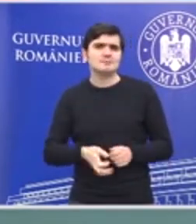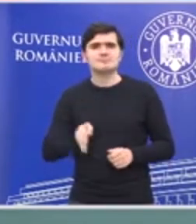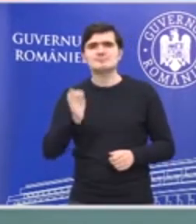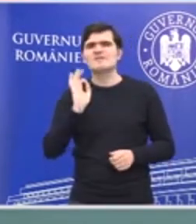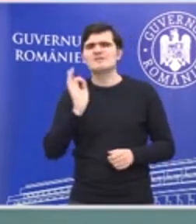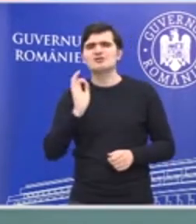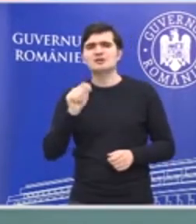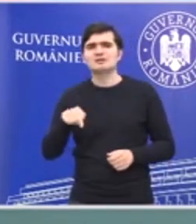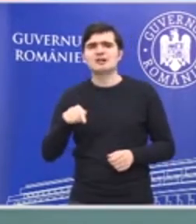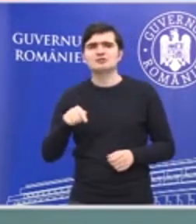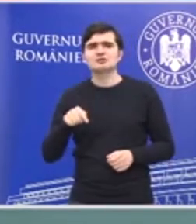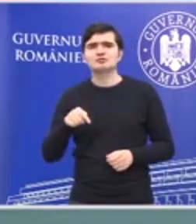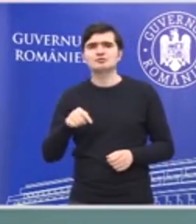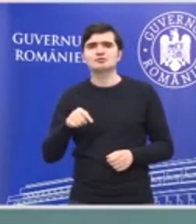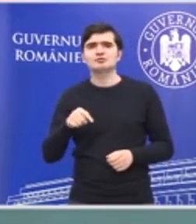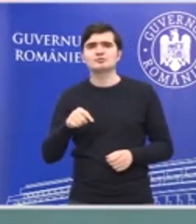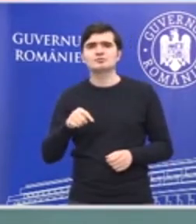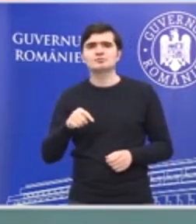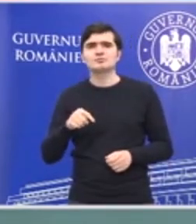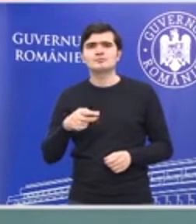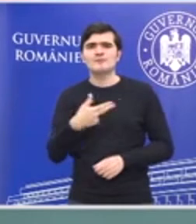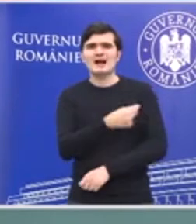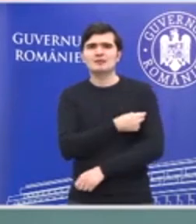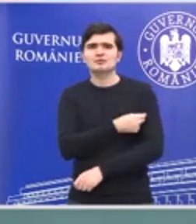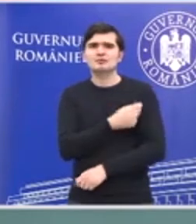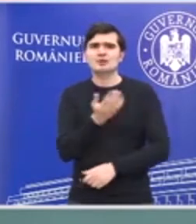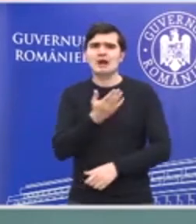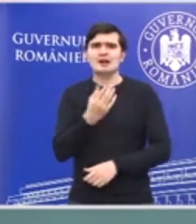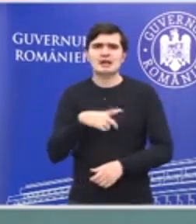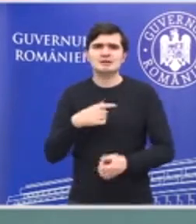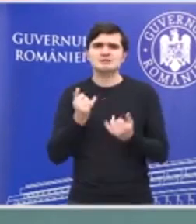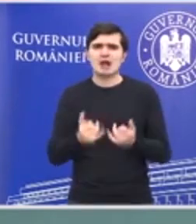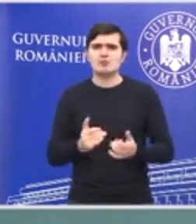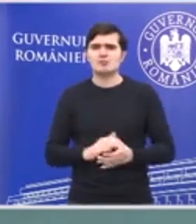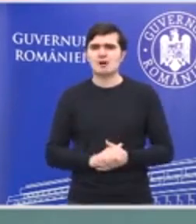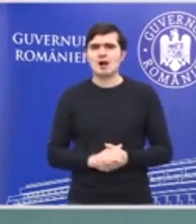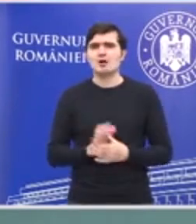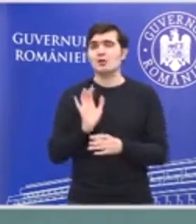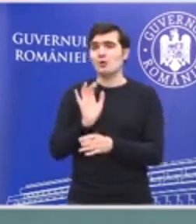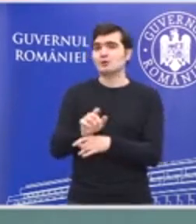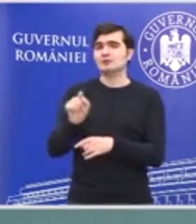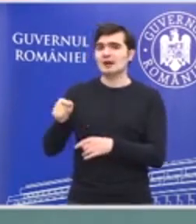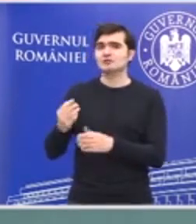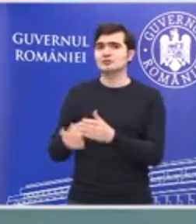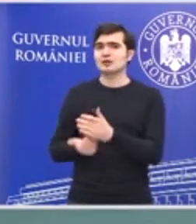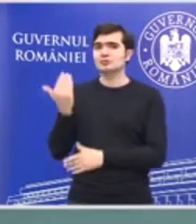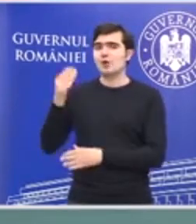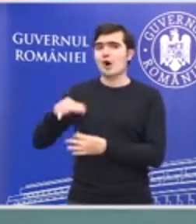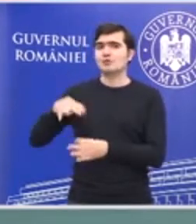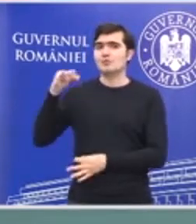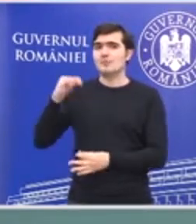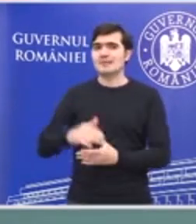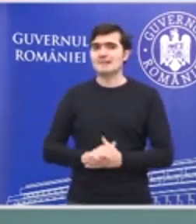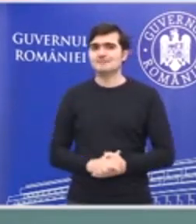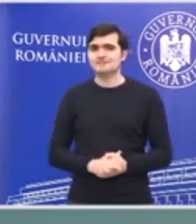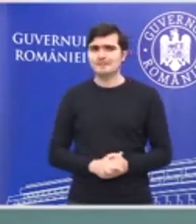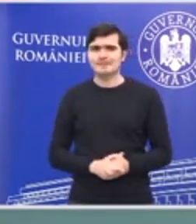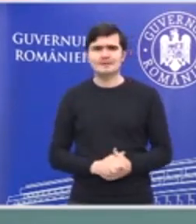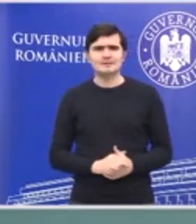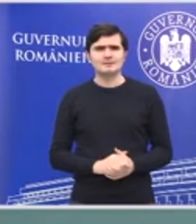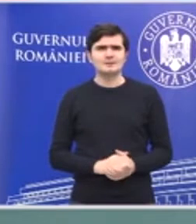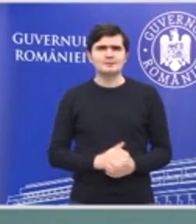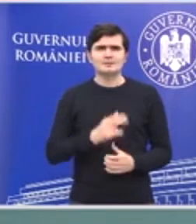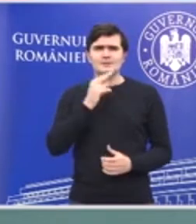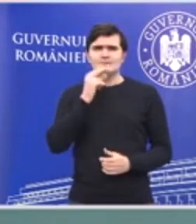eficiența serurilor disponibile acum împotriva acestor noi tulpini? Vorbim de fapt